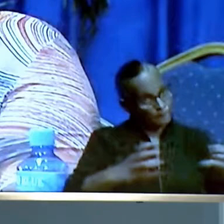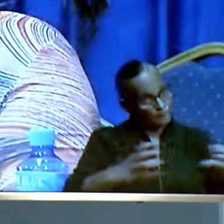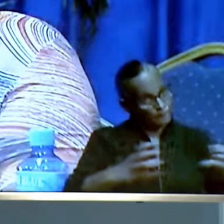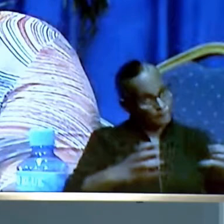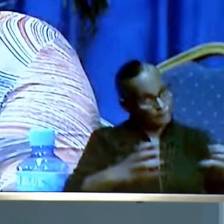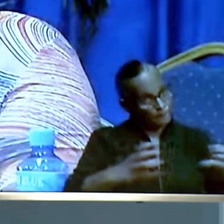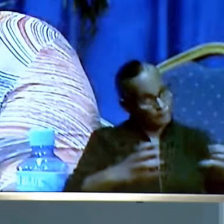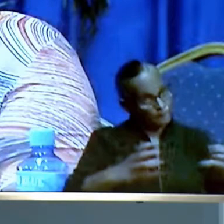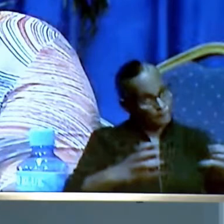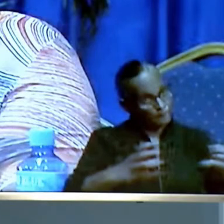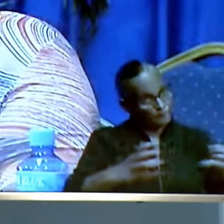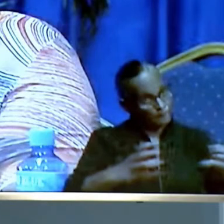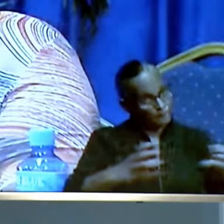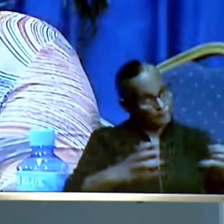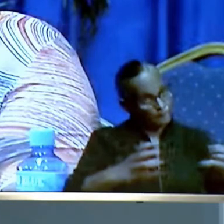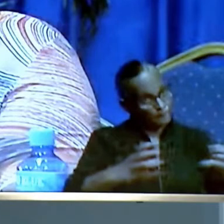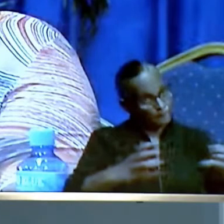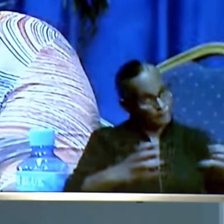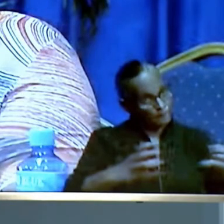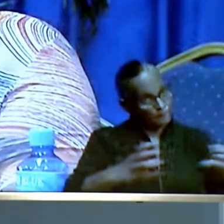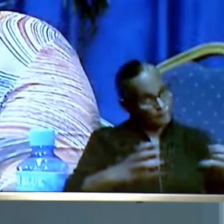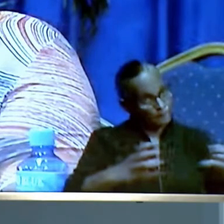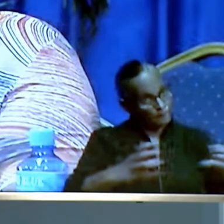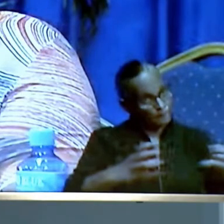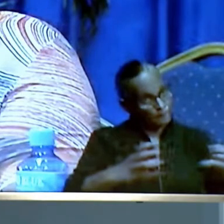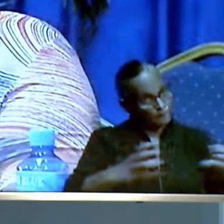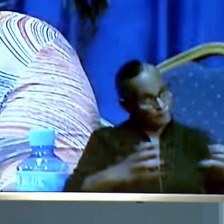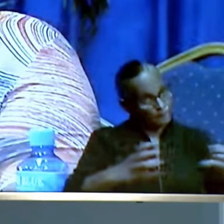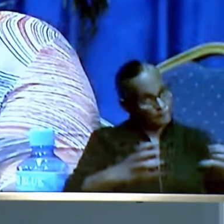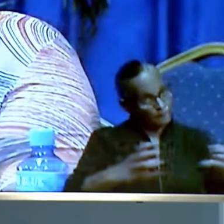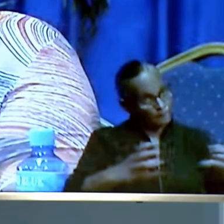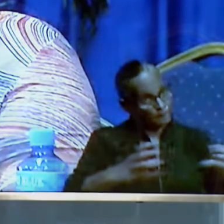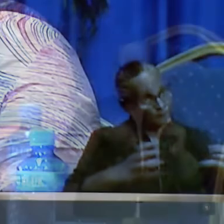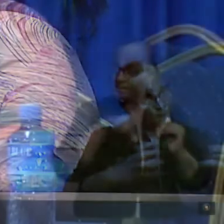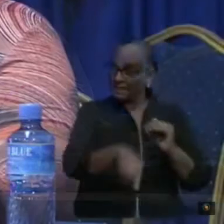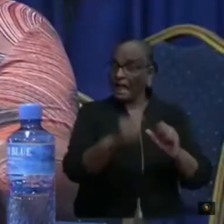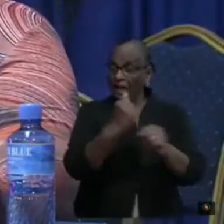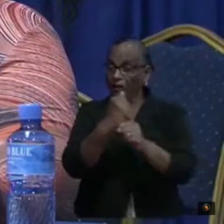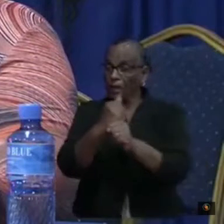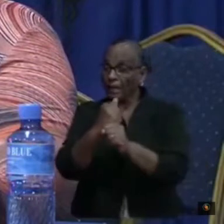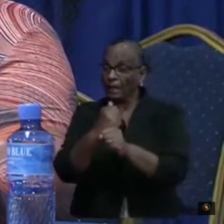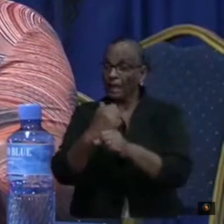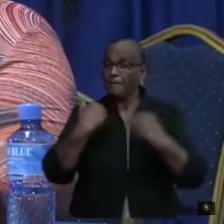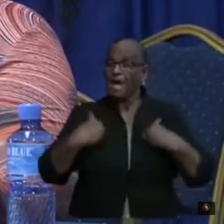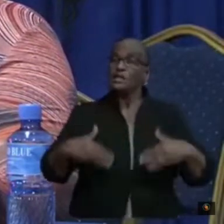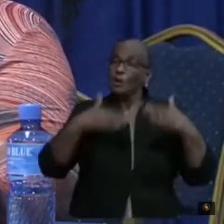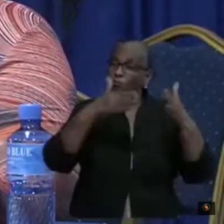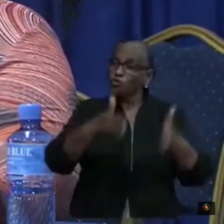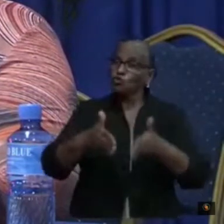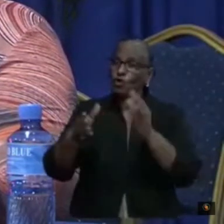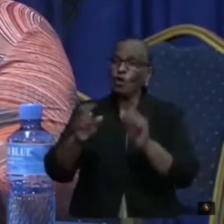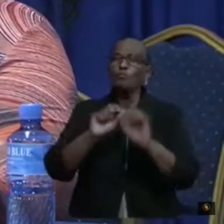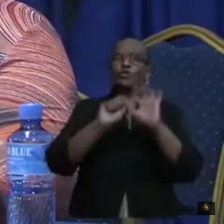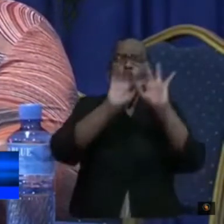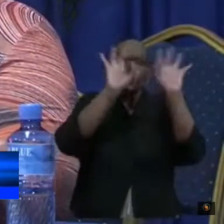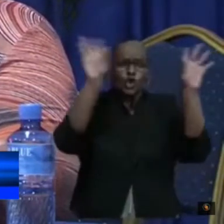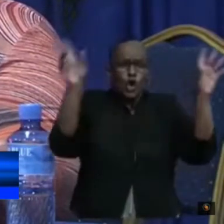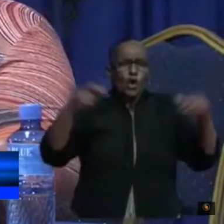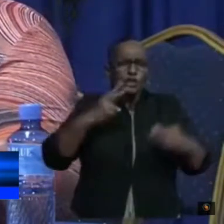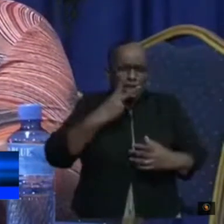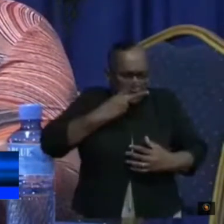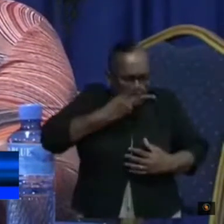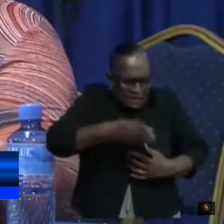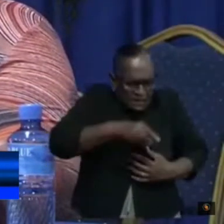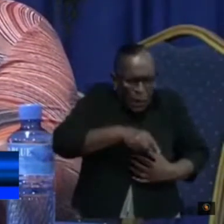ministerie ook gedragsregels adviseert voor hun personeel en bezoekers. Deze moeten zij duidelijk zichtbaar plaatsen, zodat